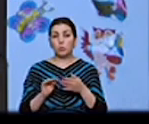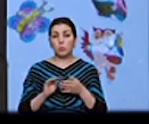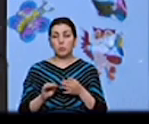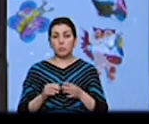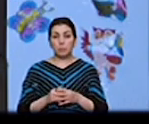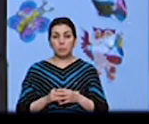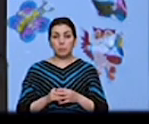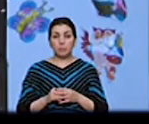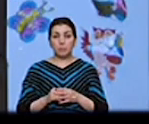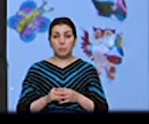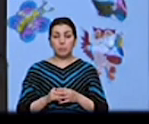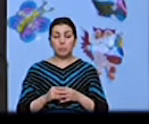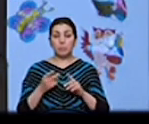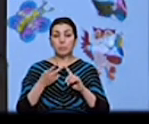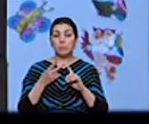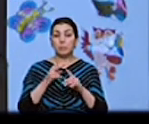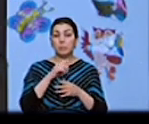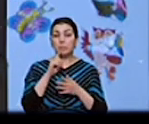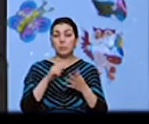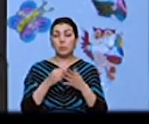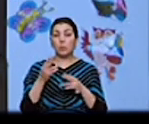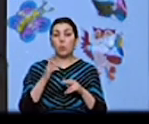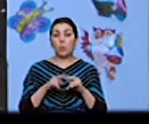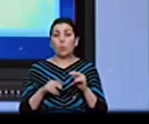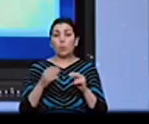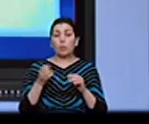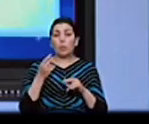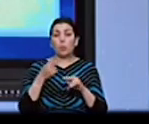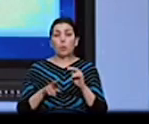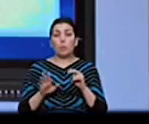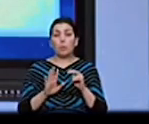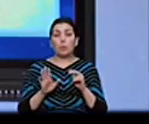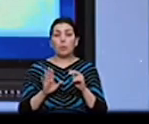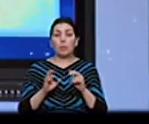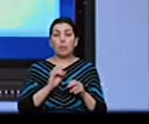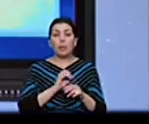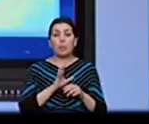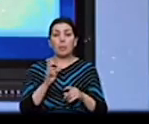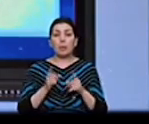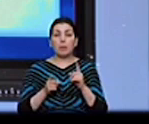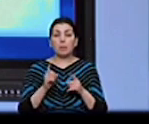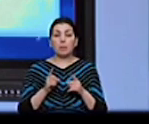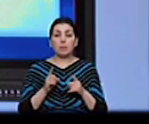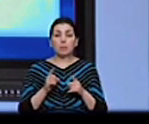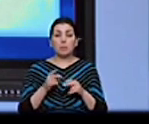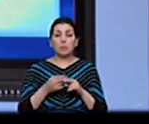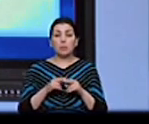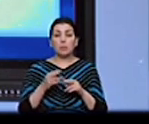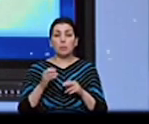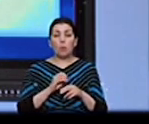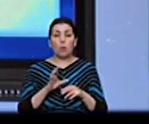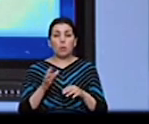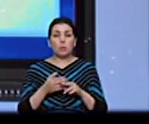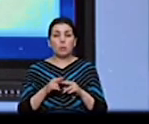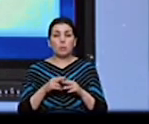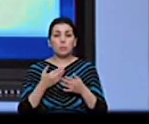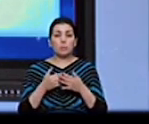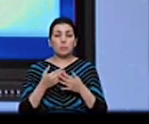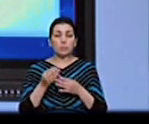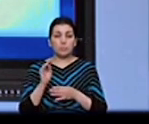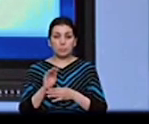yozing. Ikkinchi savol, tugaydigan va tugamaydigan tabiiy boyliklarga misollar keltiring.